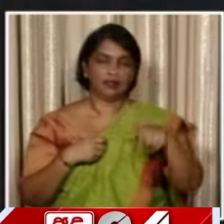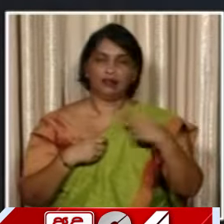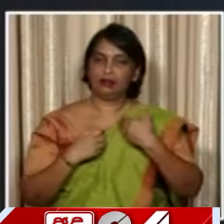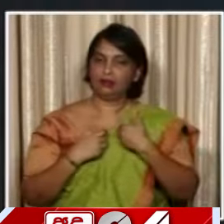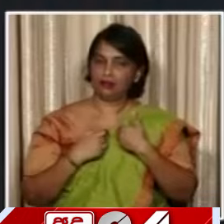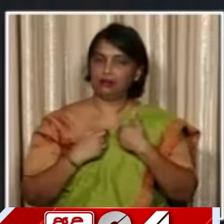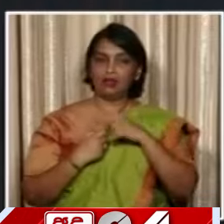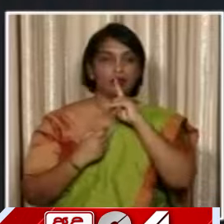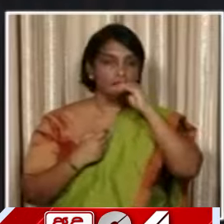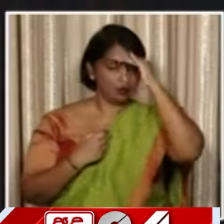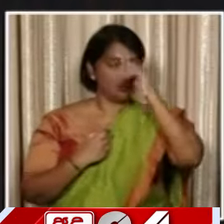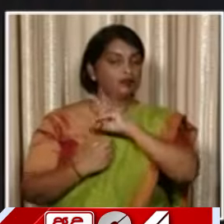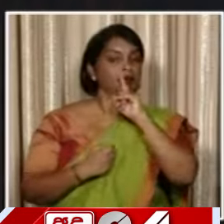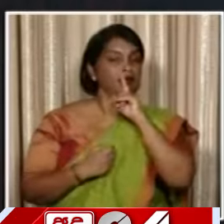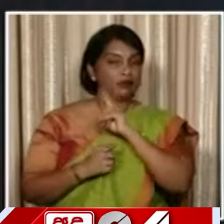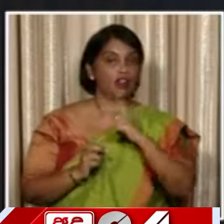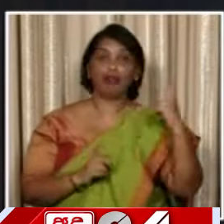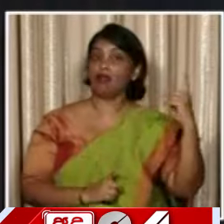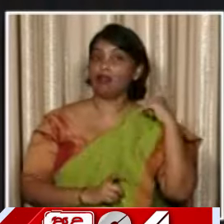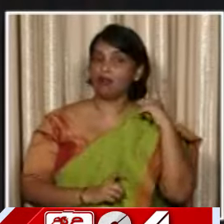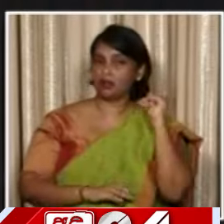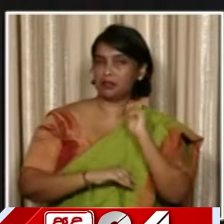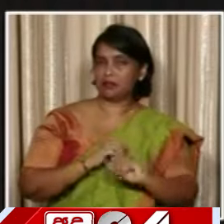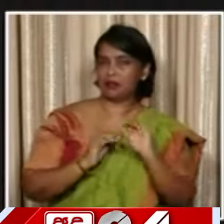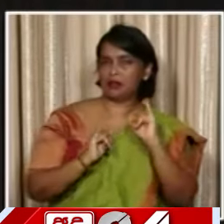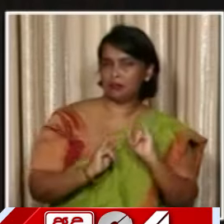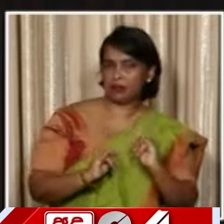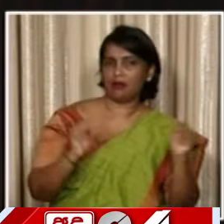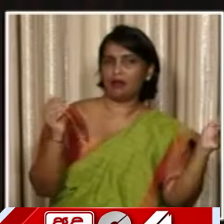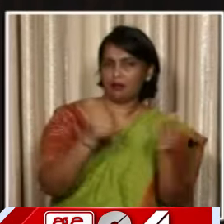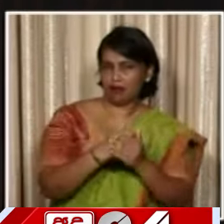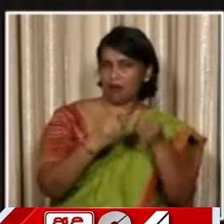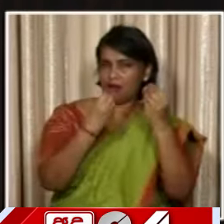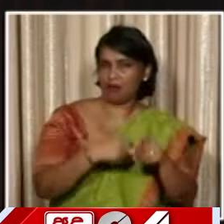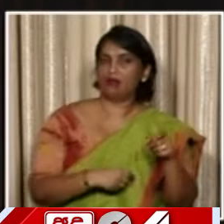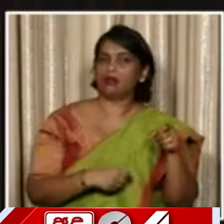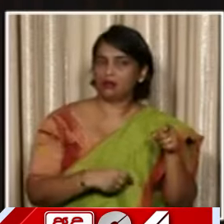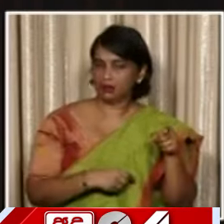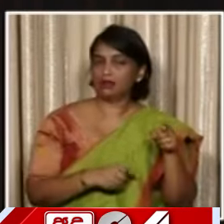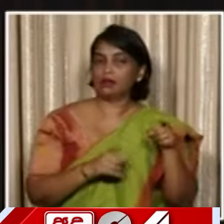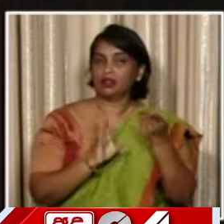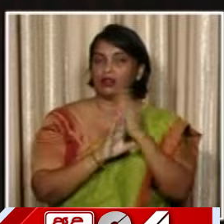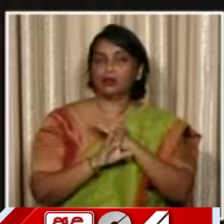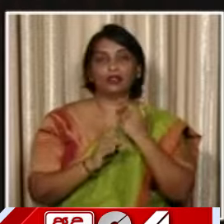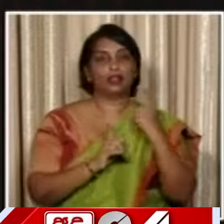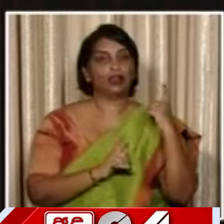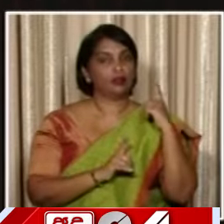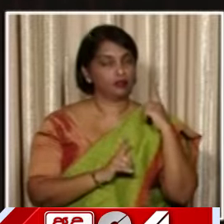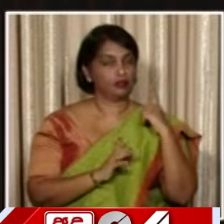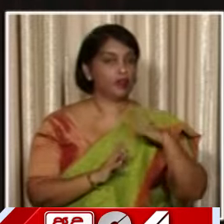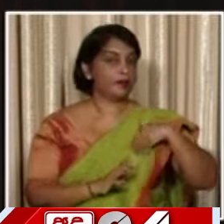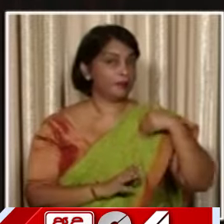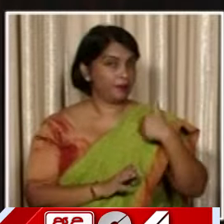අපේ කතානායකතුමා කියනවා හමුදා කුමන්ත්‍රණයකුත් මේ අරාජිකත්වයේ පිටිපස්සේ තිබුණා. ඒ හිටපු හමුදා